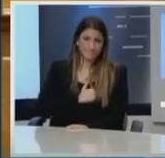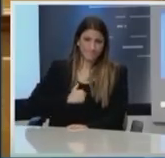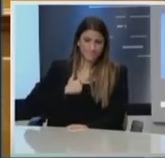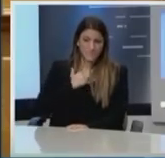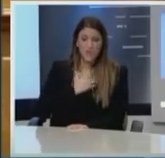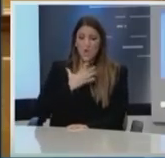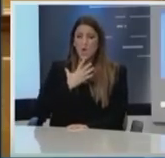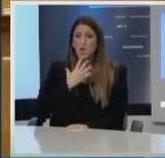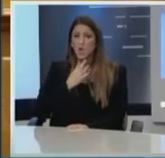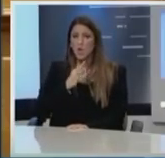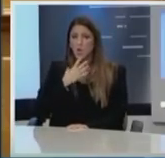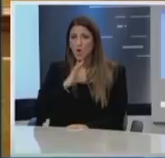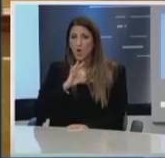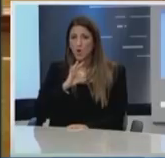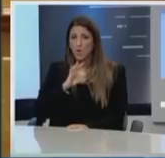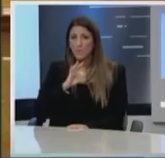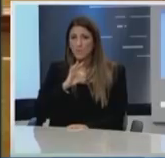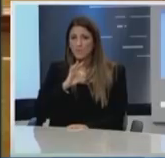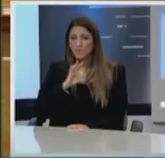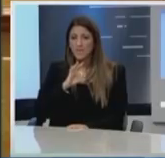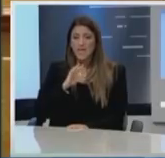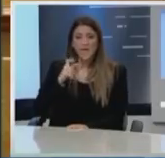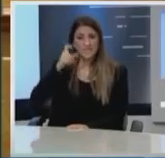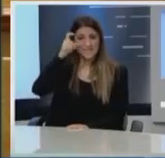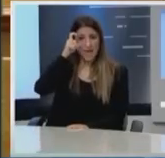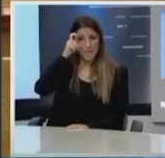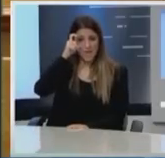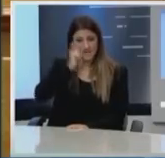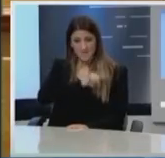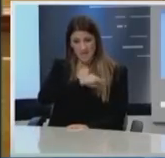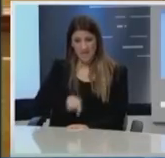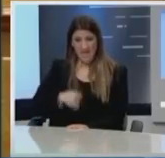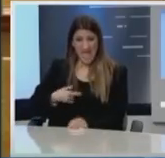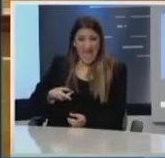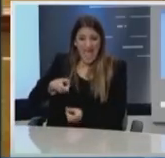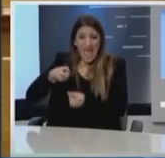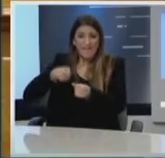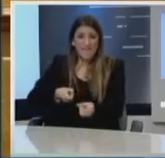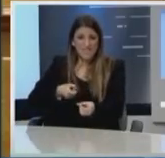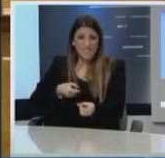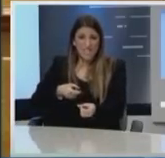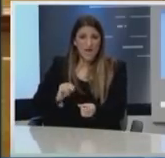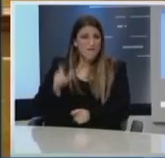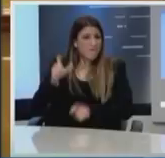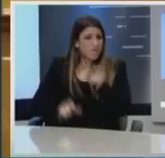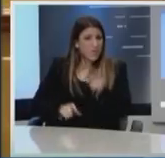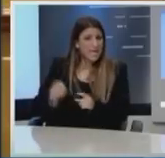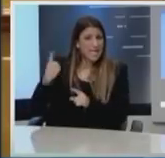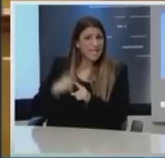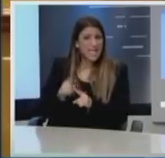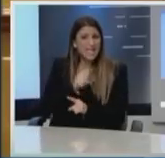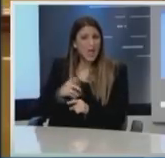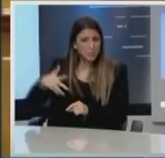που αφού ήρθε και έκανε το σοου ο κύριος Σαμαράς και απείλησε όλη τη Βουλή, απείλησε την κυβέρνηση, απείλησε τον κύριο